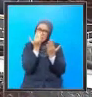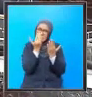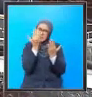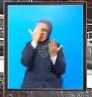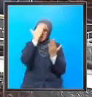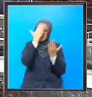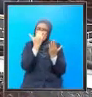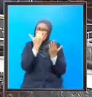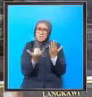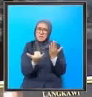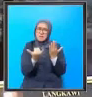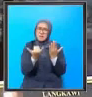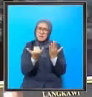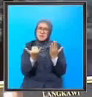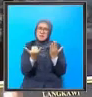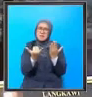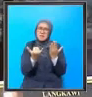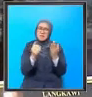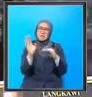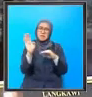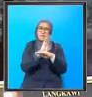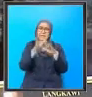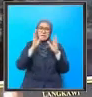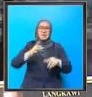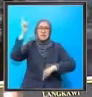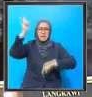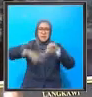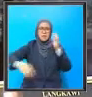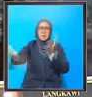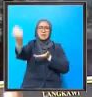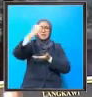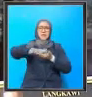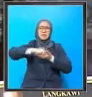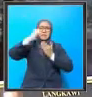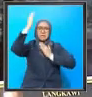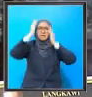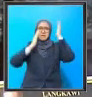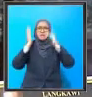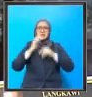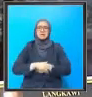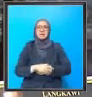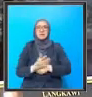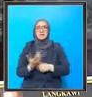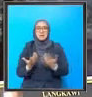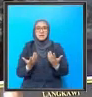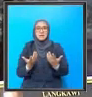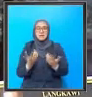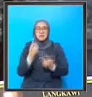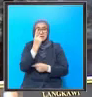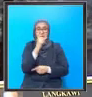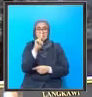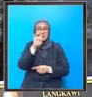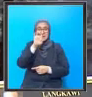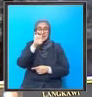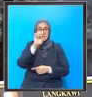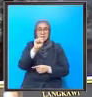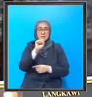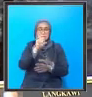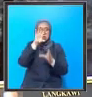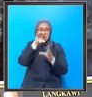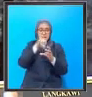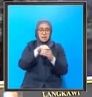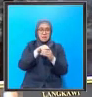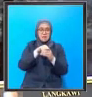tidak boleh Meulaboh di Malaysia satu Kiss yang terlibat dengan